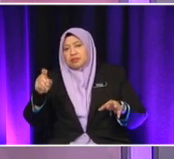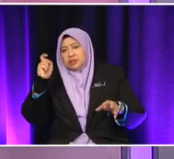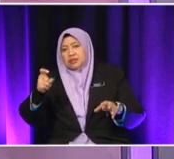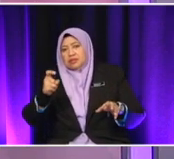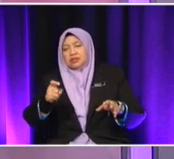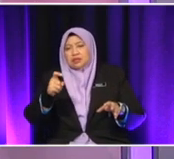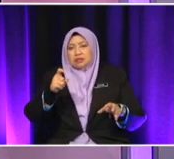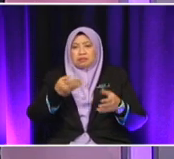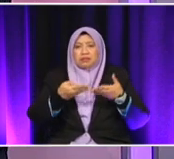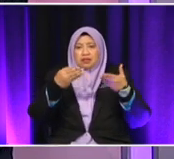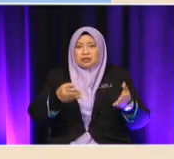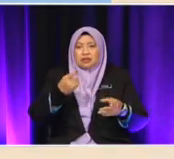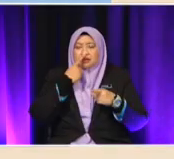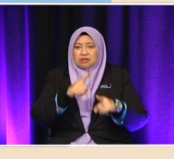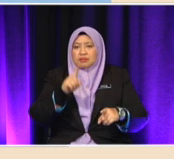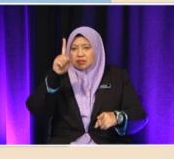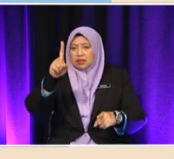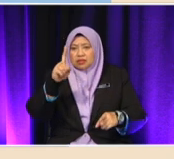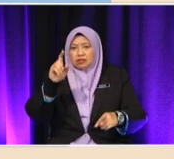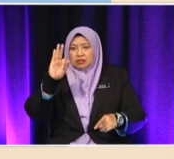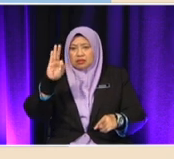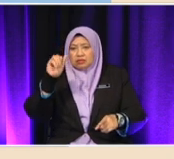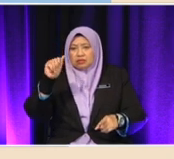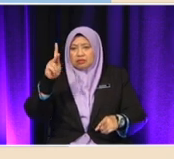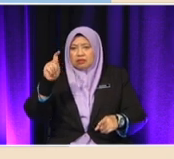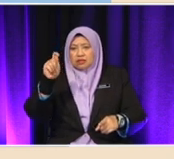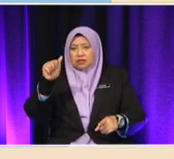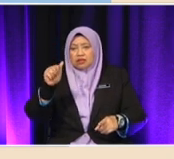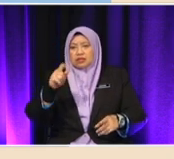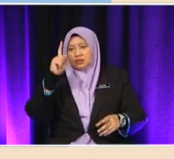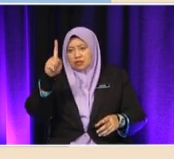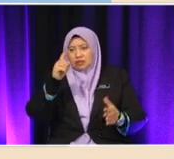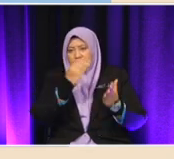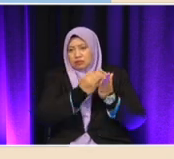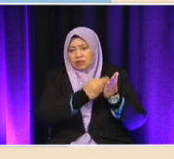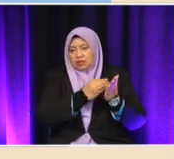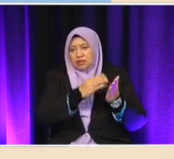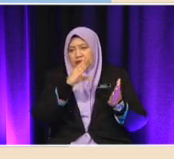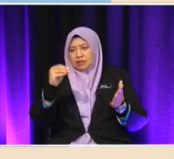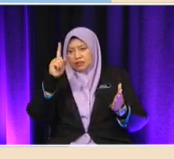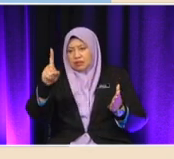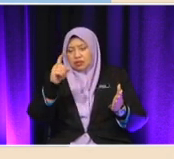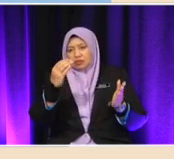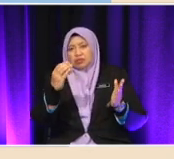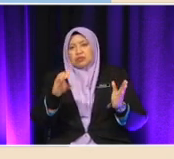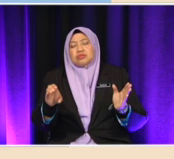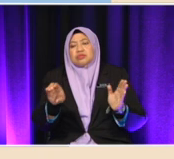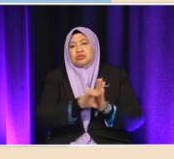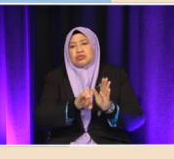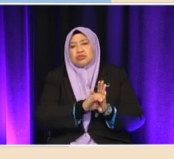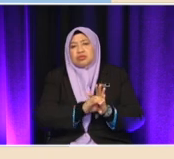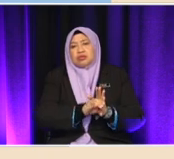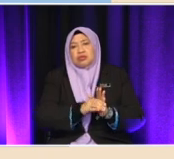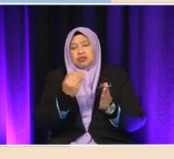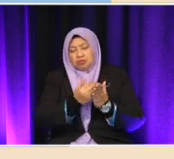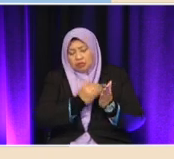fakta satu fakta satu Uraian atau contoh fakta kita tidak boleh ubah uraian